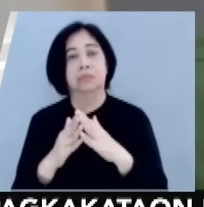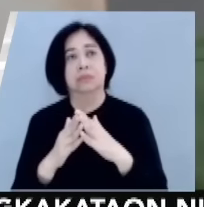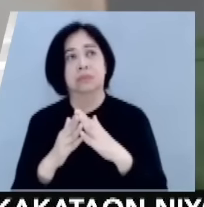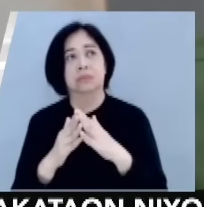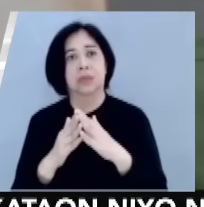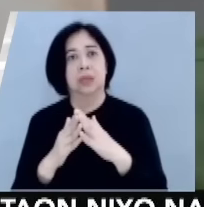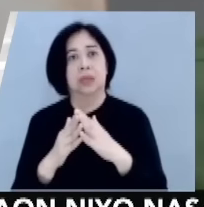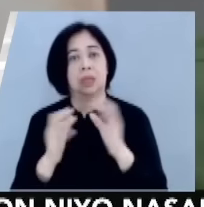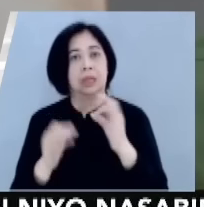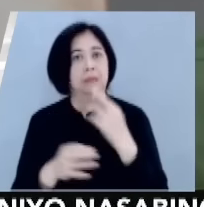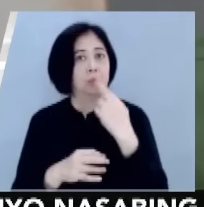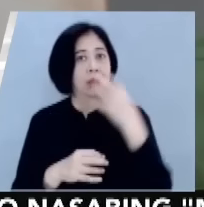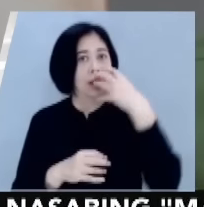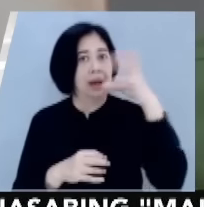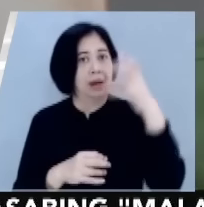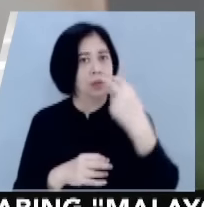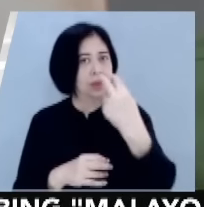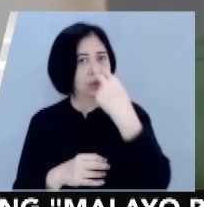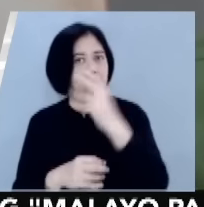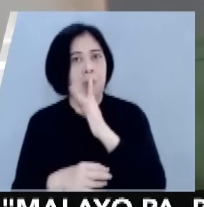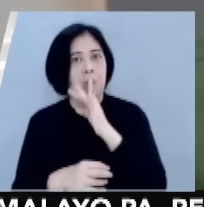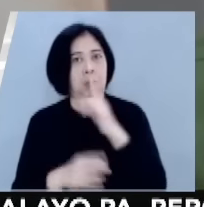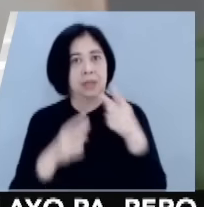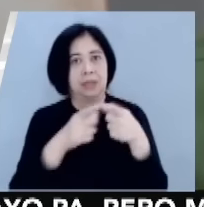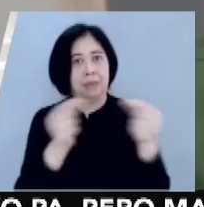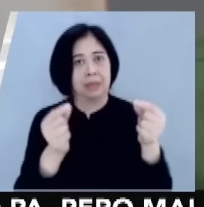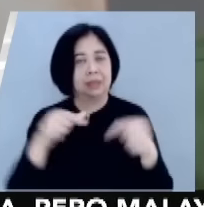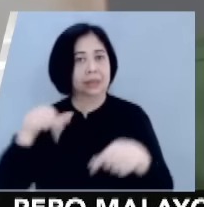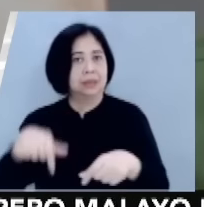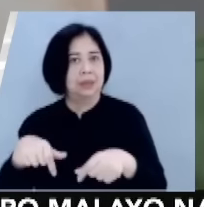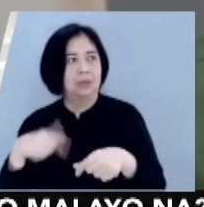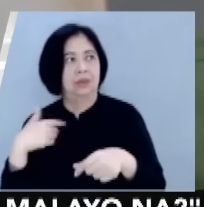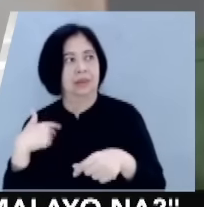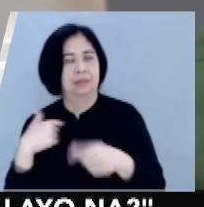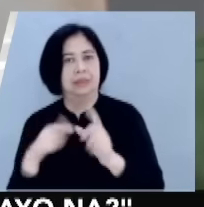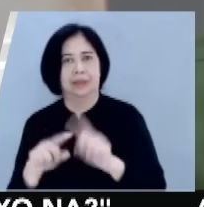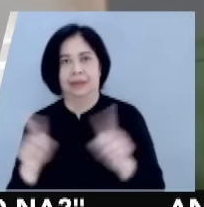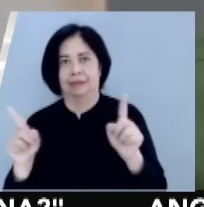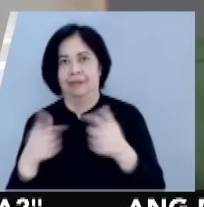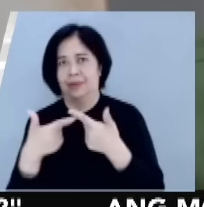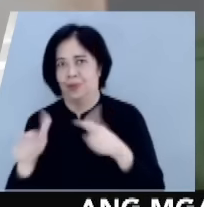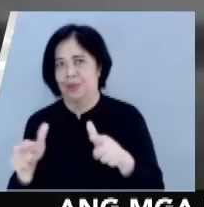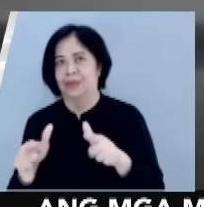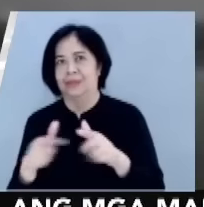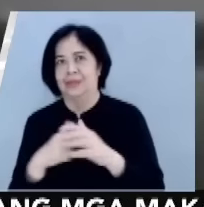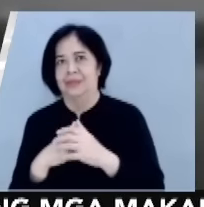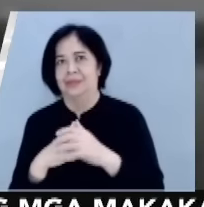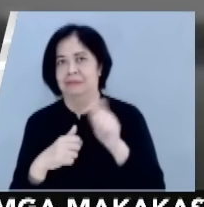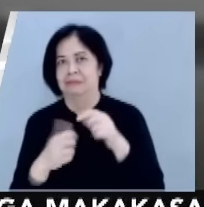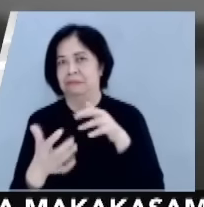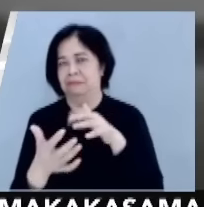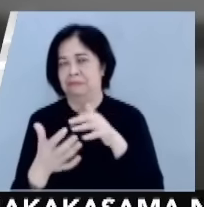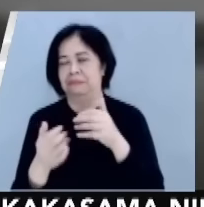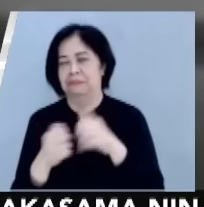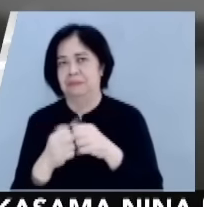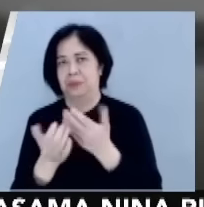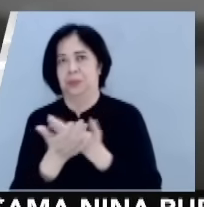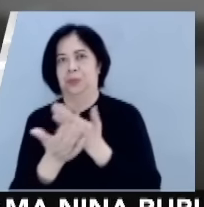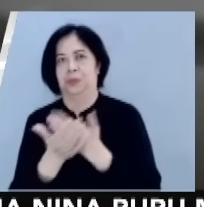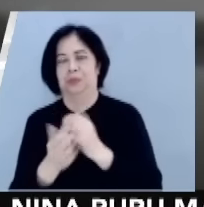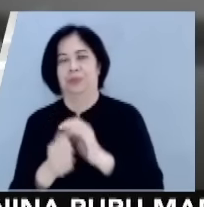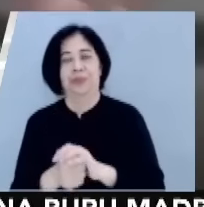pulang araw nakita niyo ako doon nagsasalita ng Japanese, dito naman meron akong ibang lengguwahe na kailangan pag-aralan. Birthday